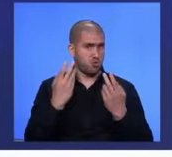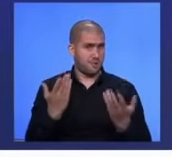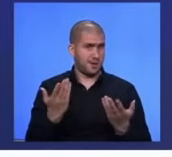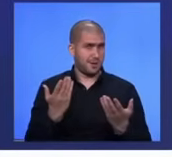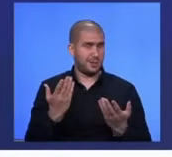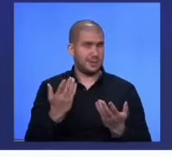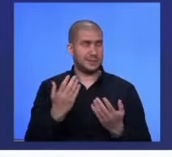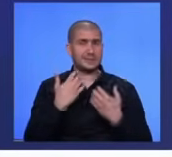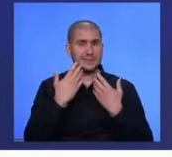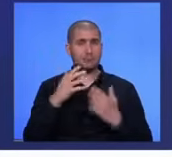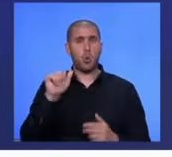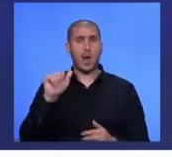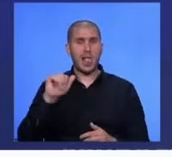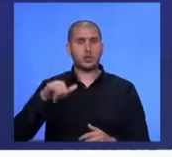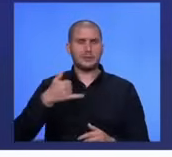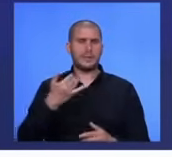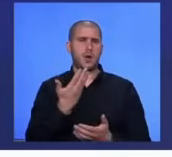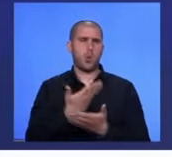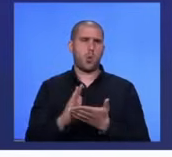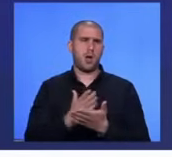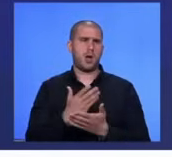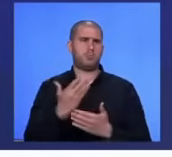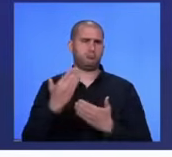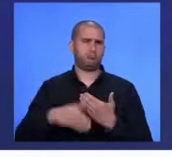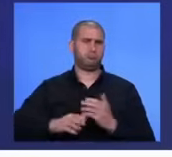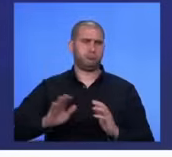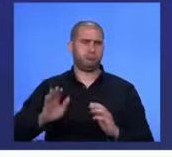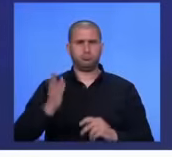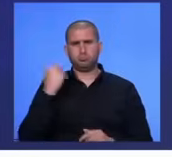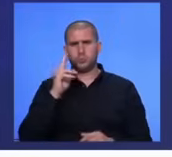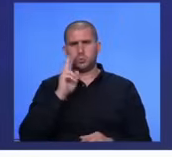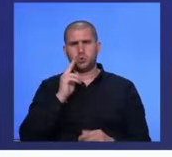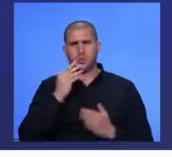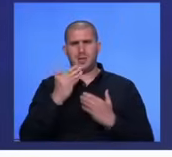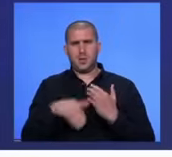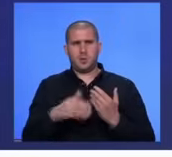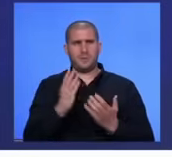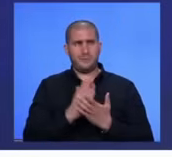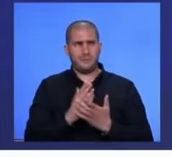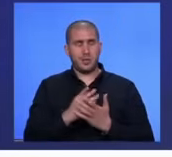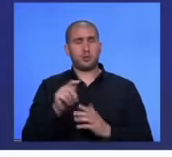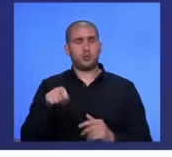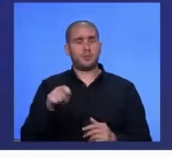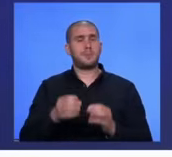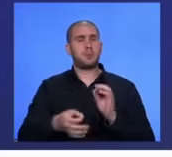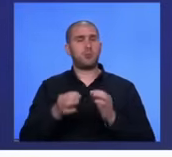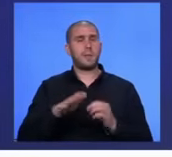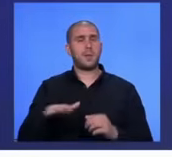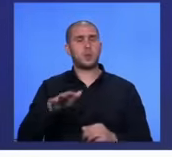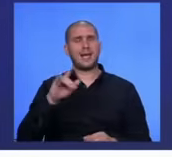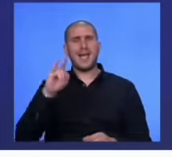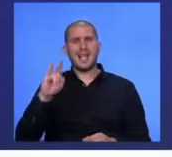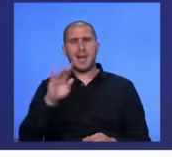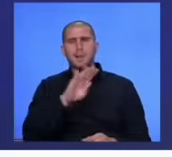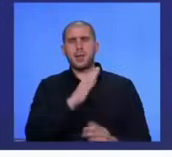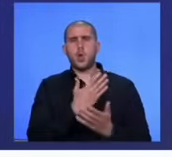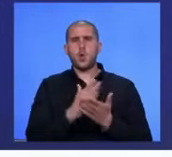סאגת אל-ג'זירה הוכרעה ביום שישי האחרון. שופט בית המשפט המחוזי חגי ברנר